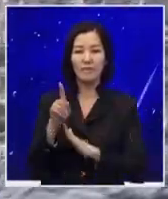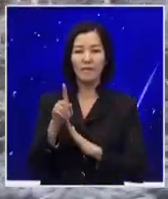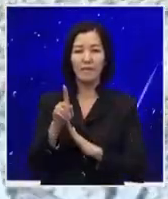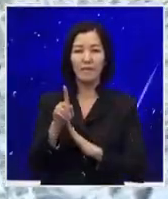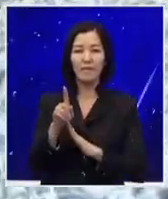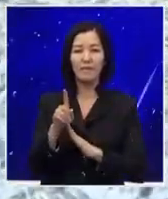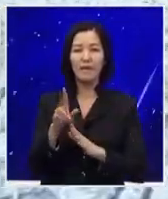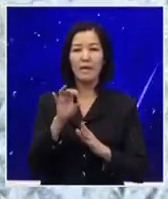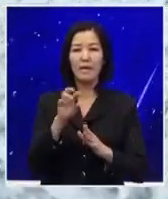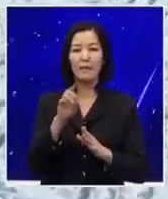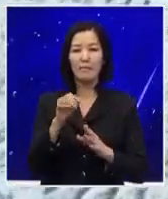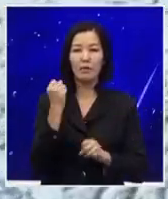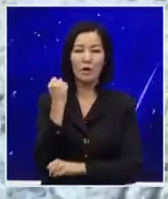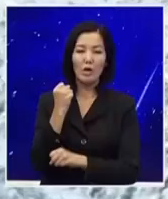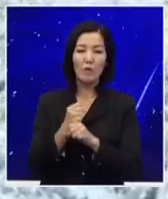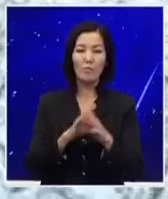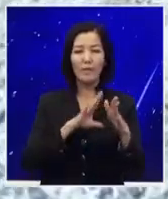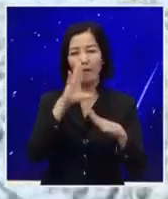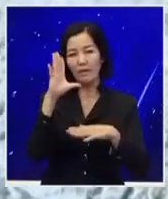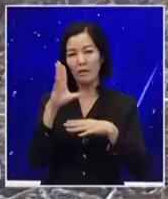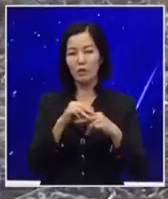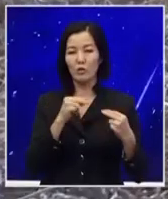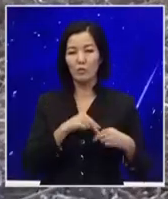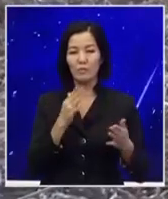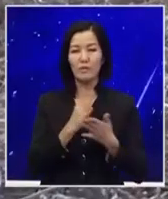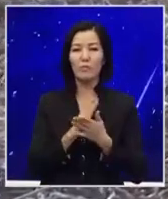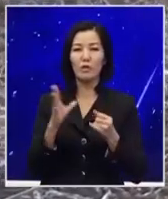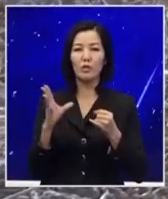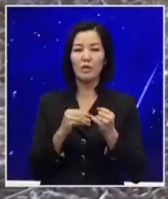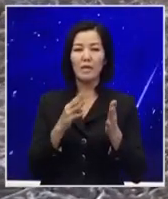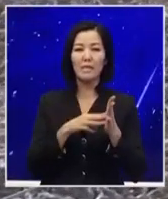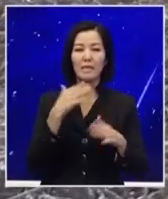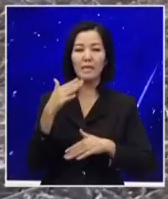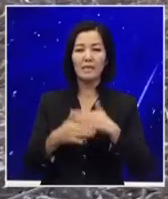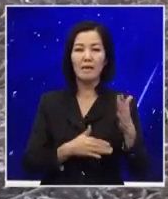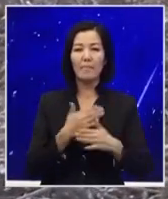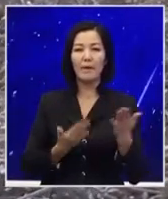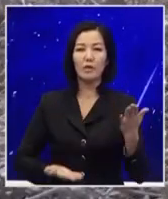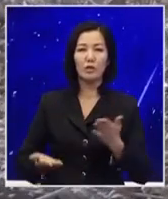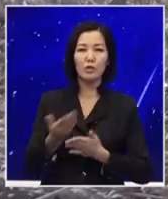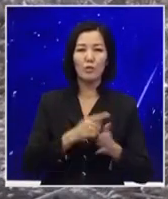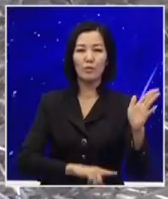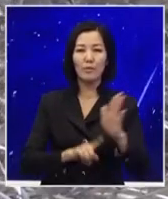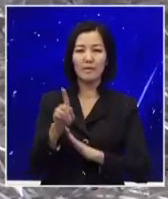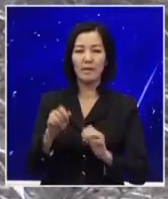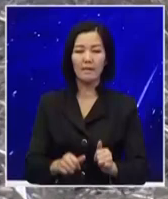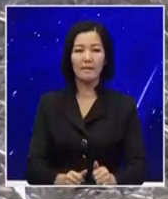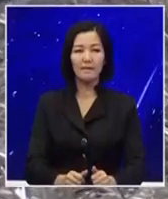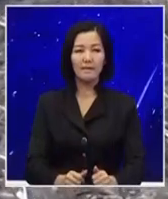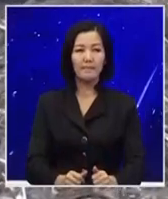кіріскен. Еңбекші қауым күн түн демей жұмыс үстінде. Алқаптарда 8 комбайн егін орағына кіріскен.